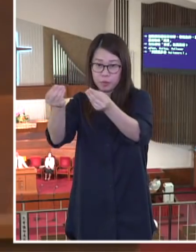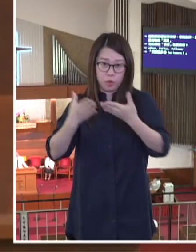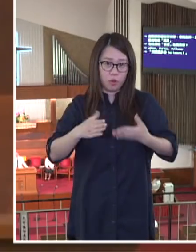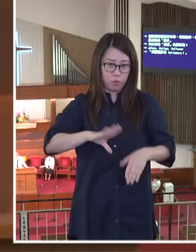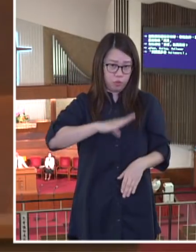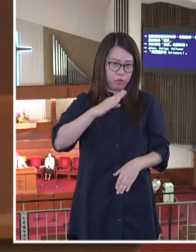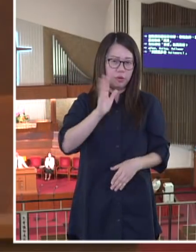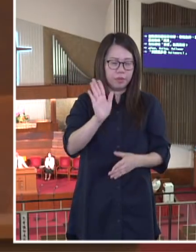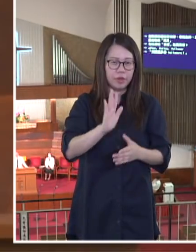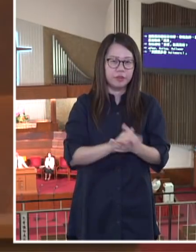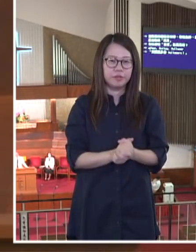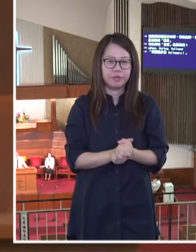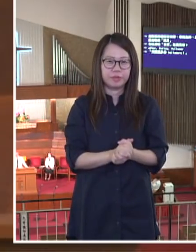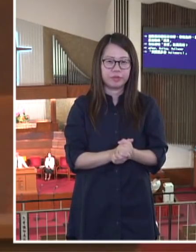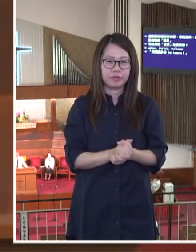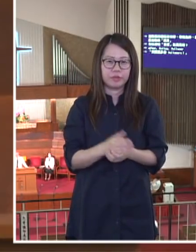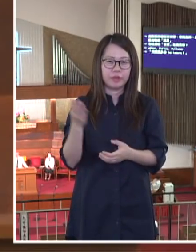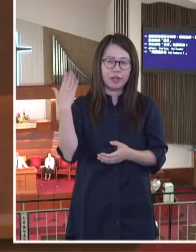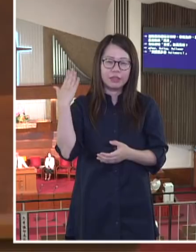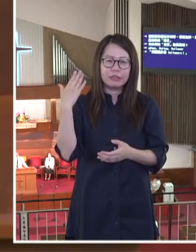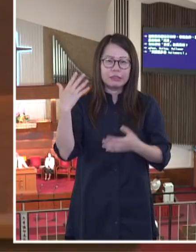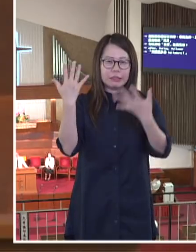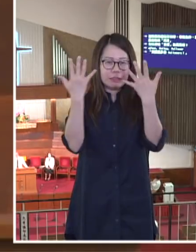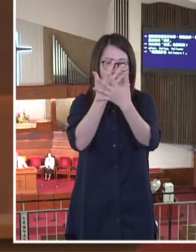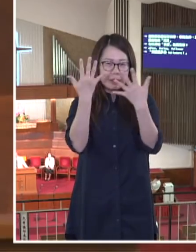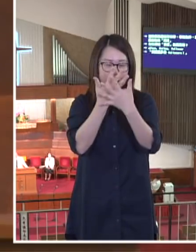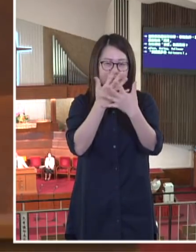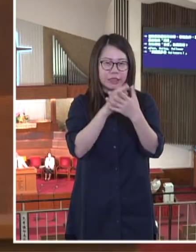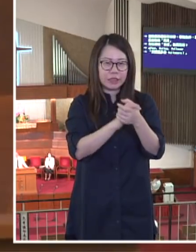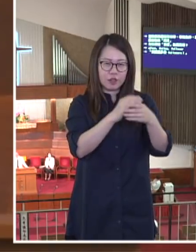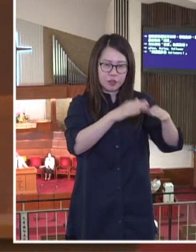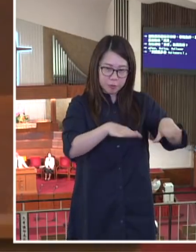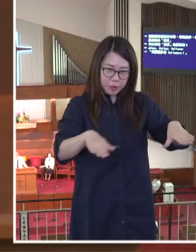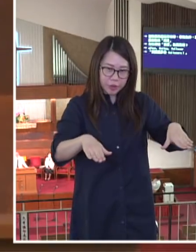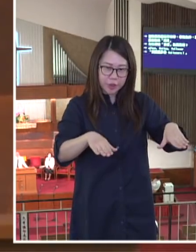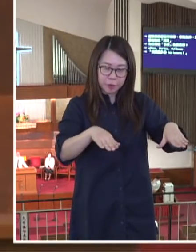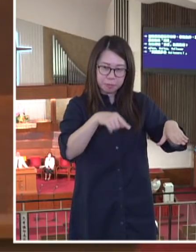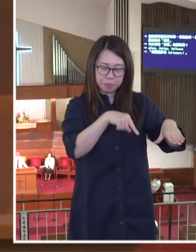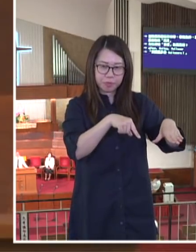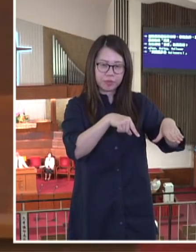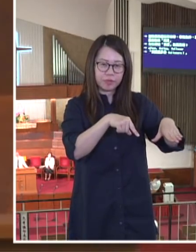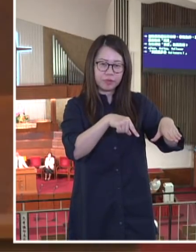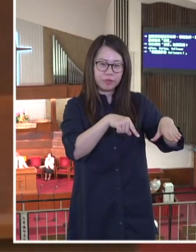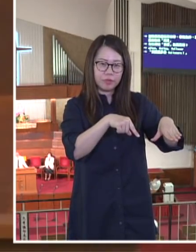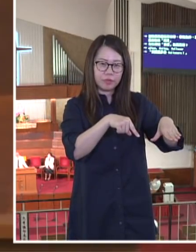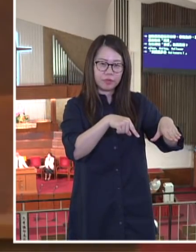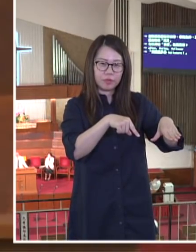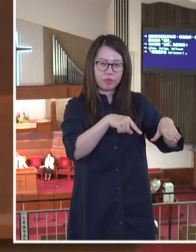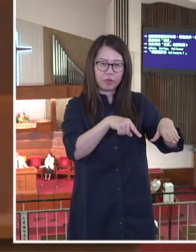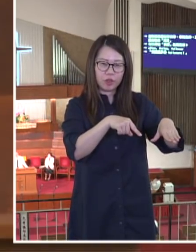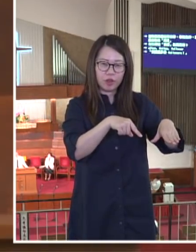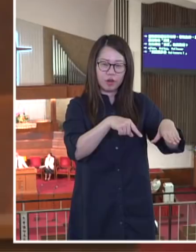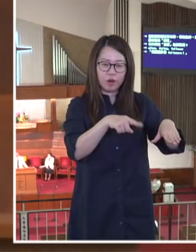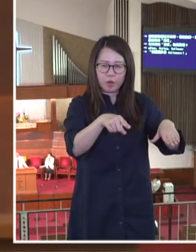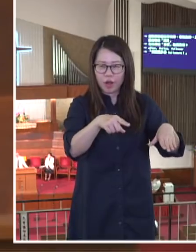系節目介紹嗰、那個即係小朋友，即係都算佢又唔係太貪嘅。佢話佢唔係好多啫，唔係好想要求好多個 follower